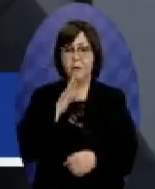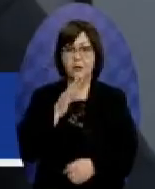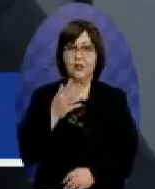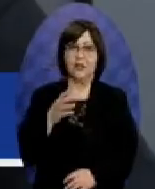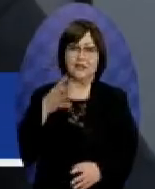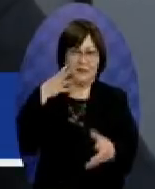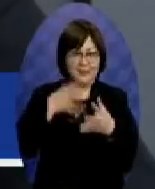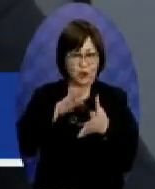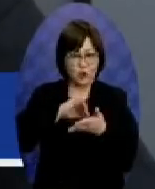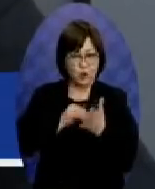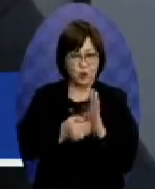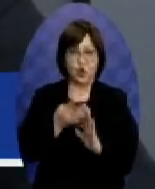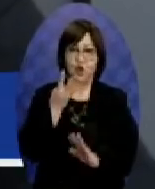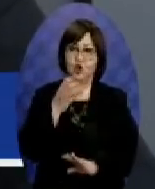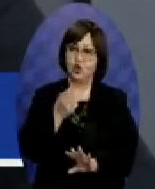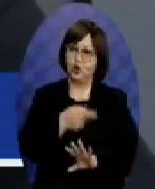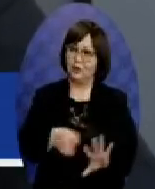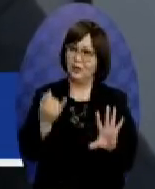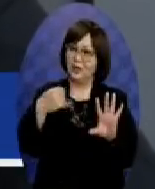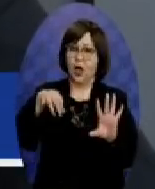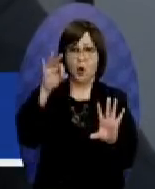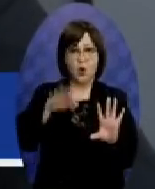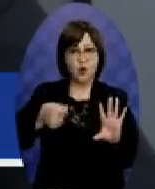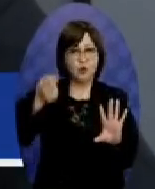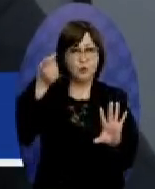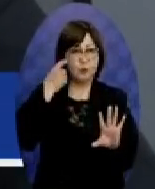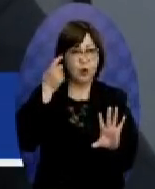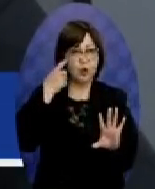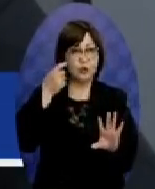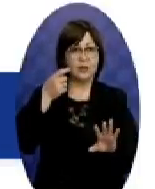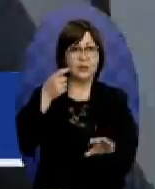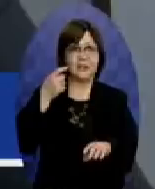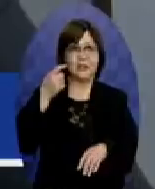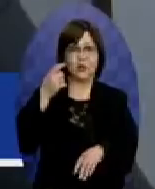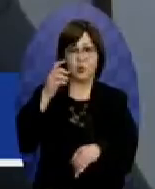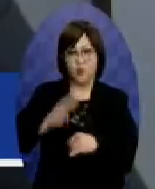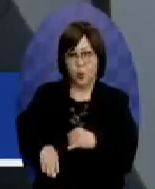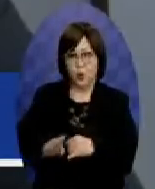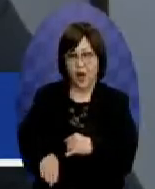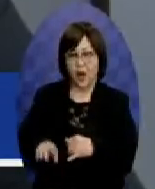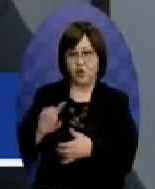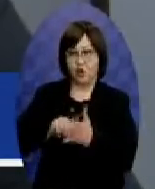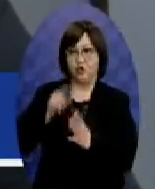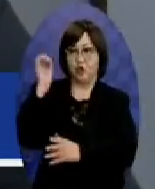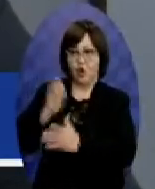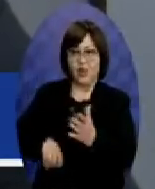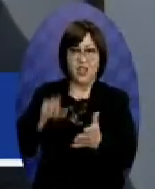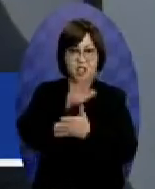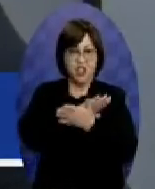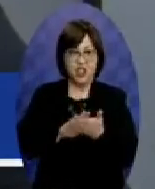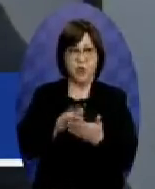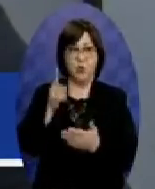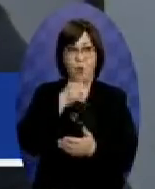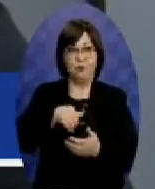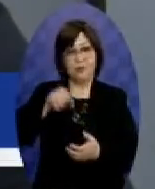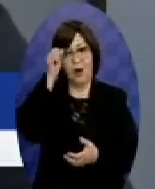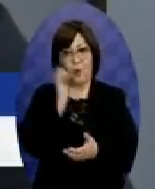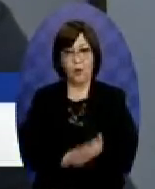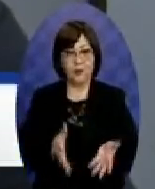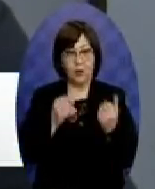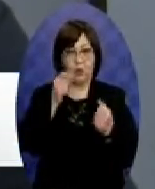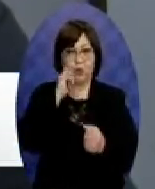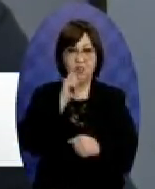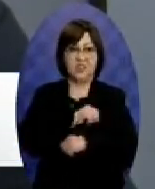дээр нь бол байгаа. Тэд нар бол яг сүүлээр ихэнхтэй ортын. Шинээр хувьцаа авч байгаа хүмүүс л их идэвхтэй оролцож